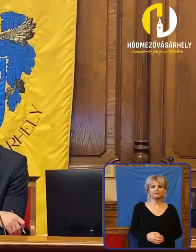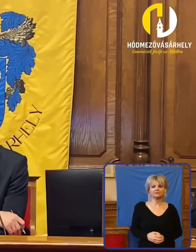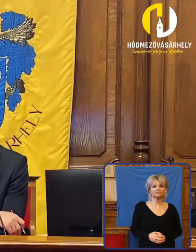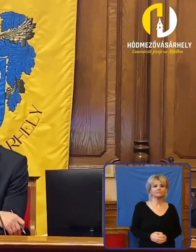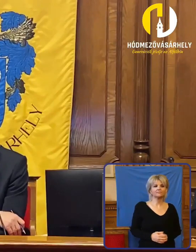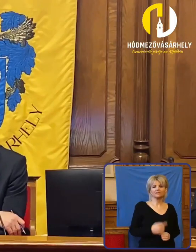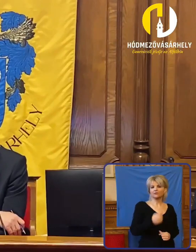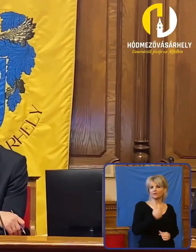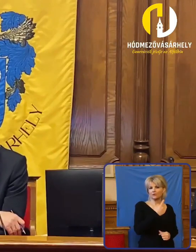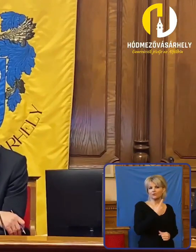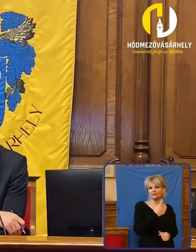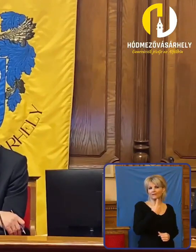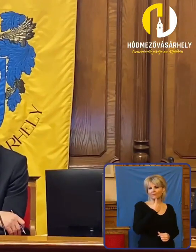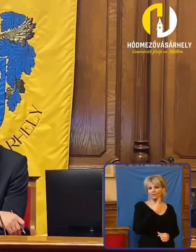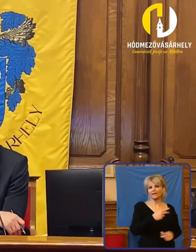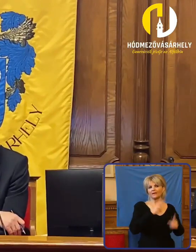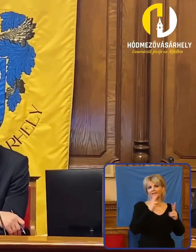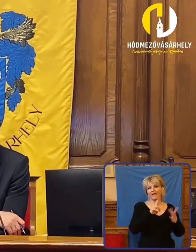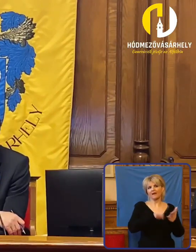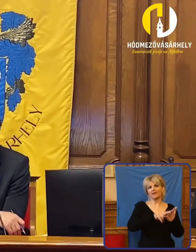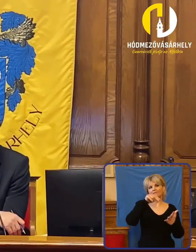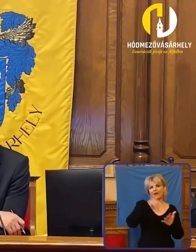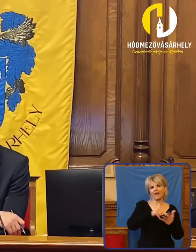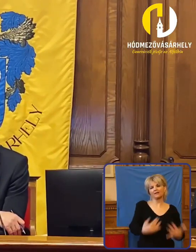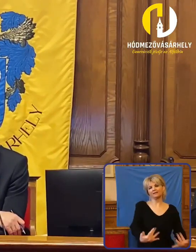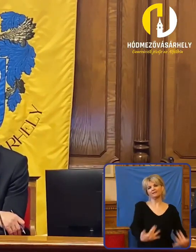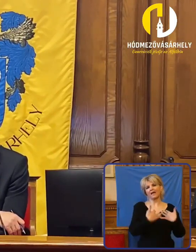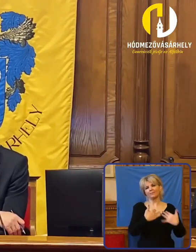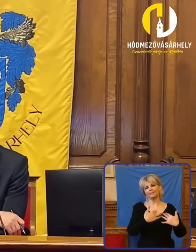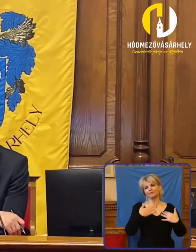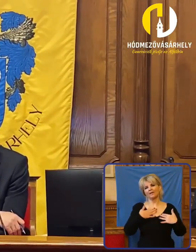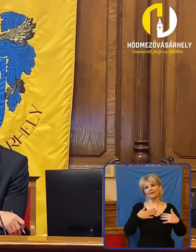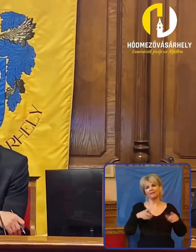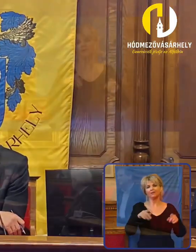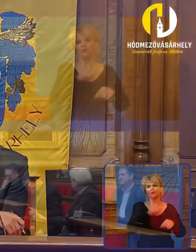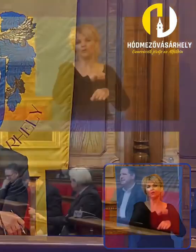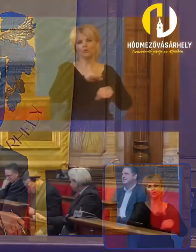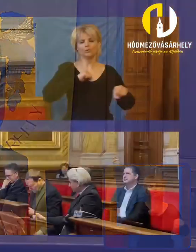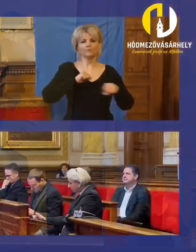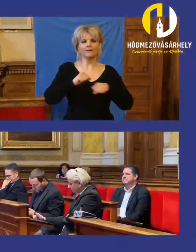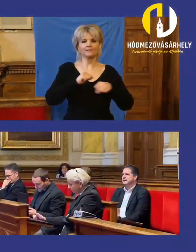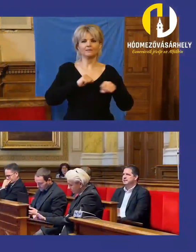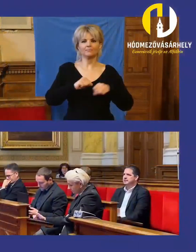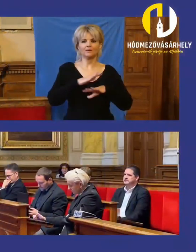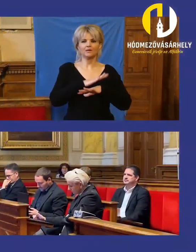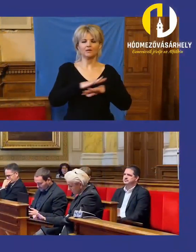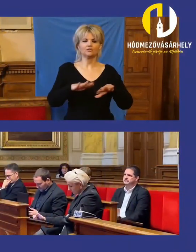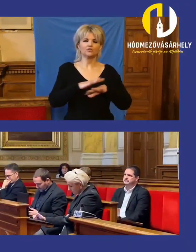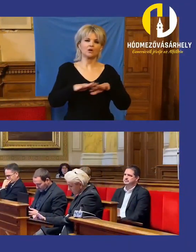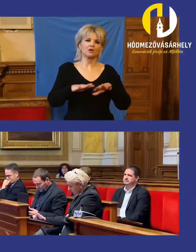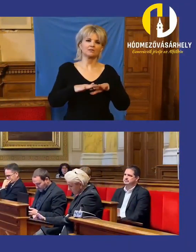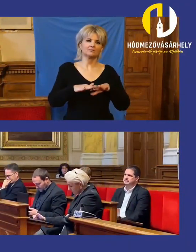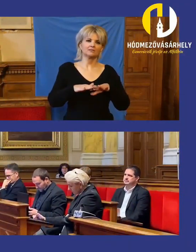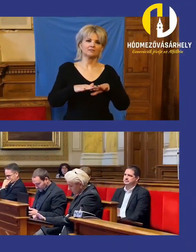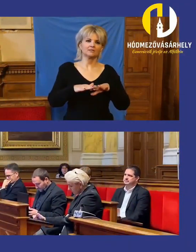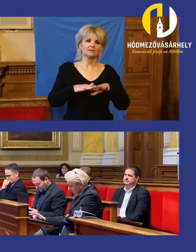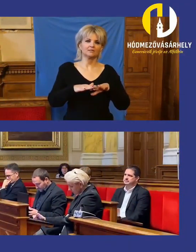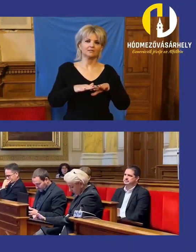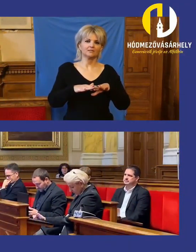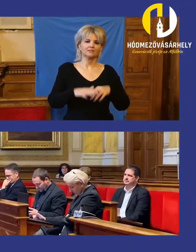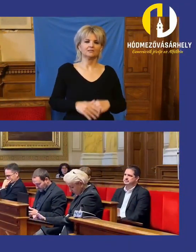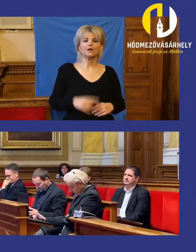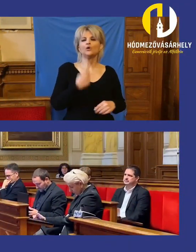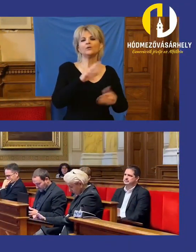fölálljon és támadjon engem, hogy az önkormányzatnál már csak olyan ember dolgozik, aki az én kritikátlan kiszolgálom, miközben akkor még éppen az ön